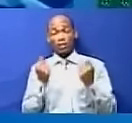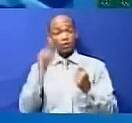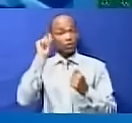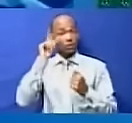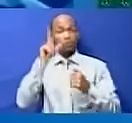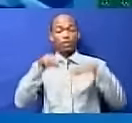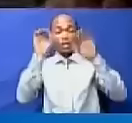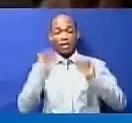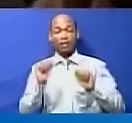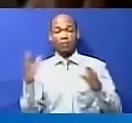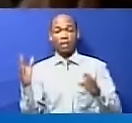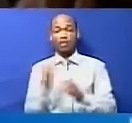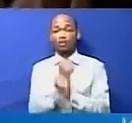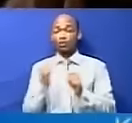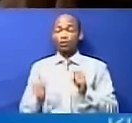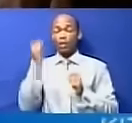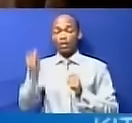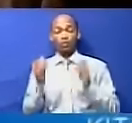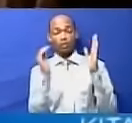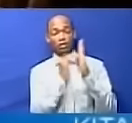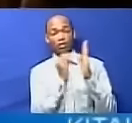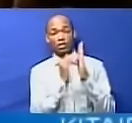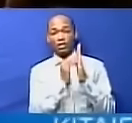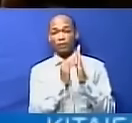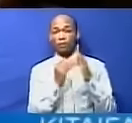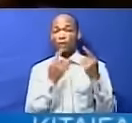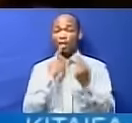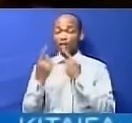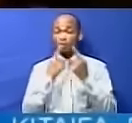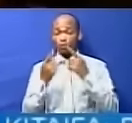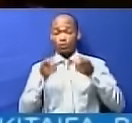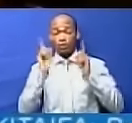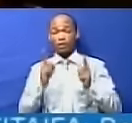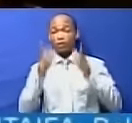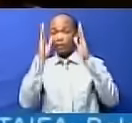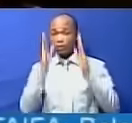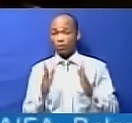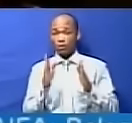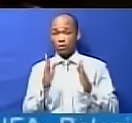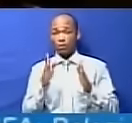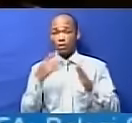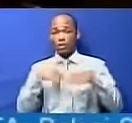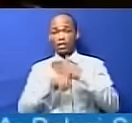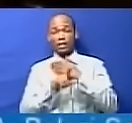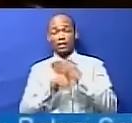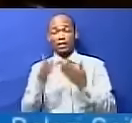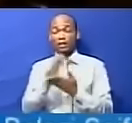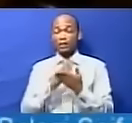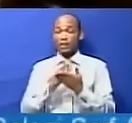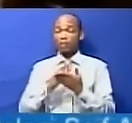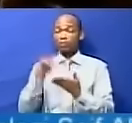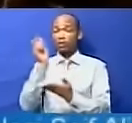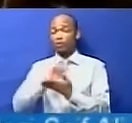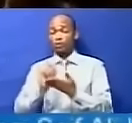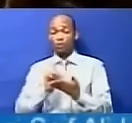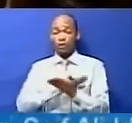pemba akza na walim waku masha na waj wa kti wa ski msi na